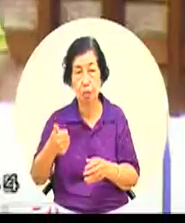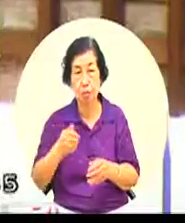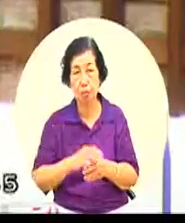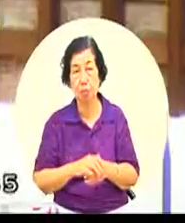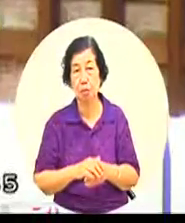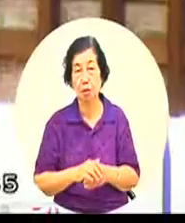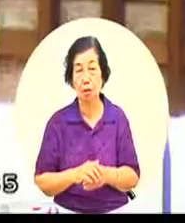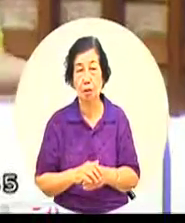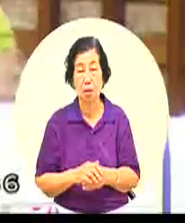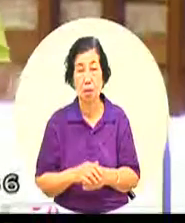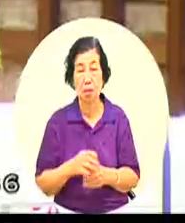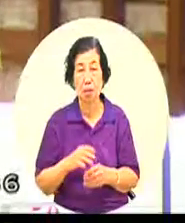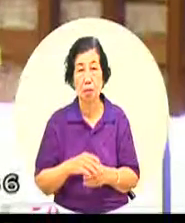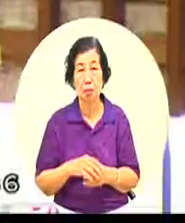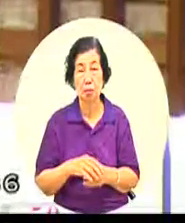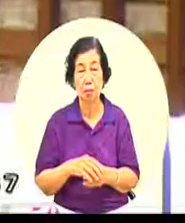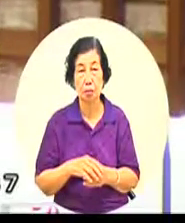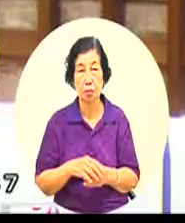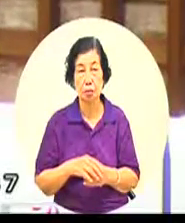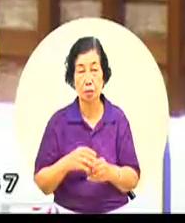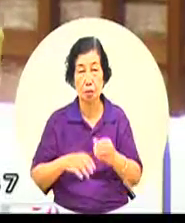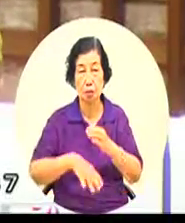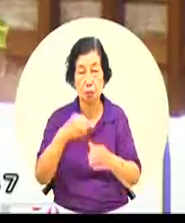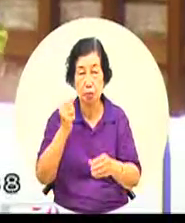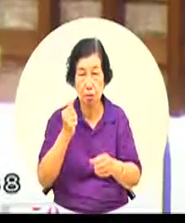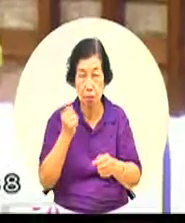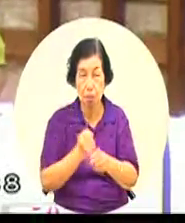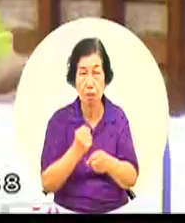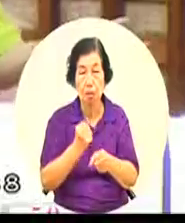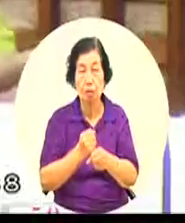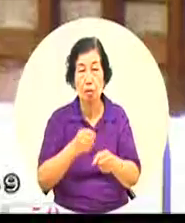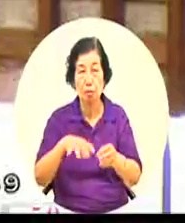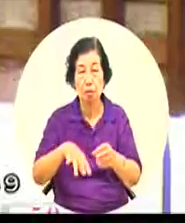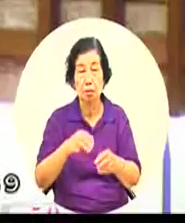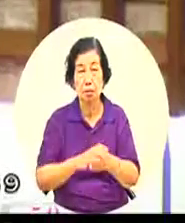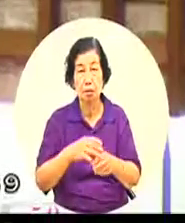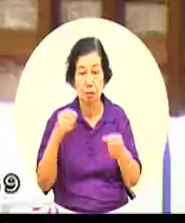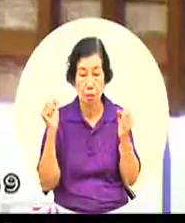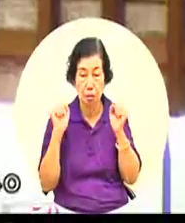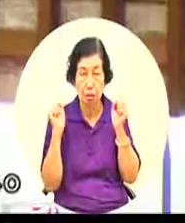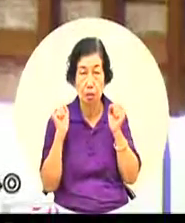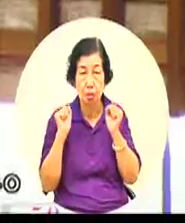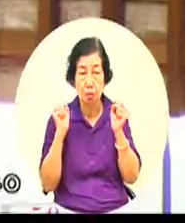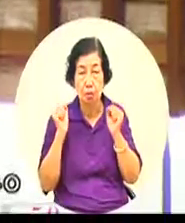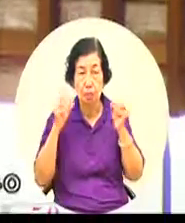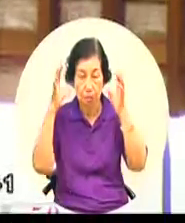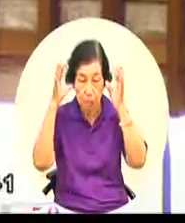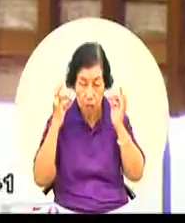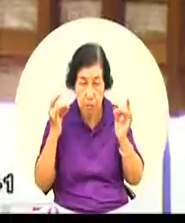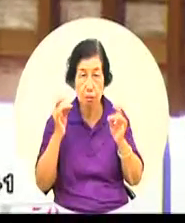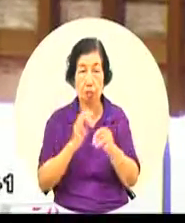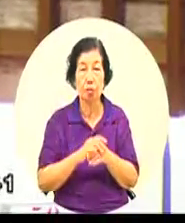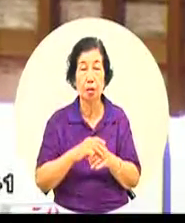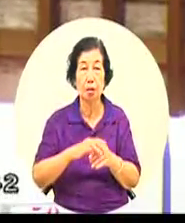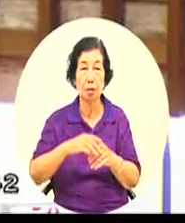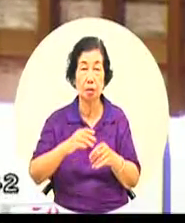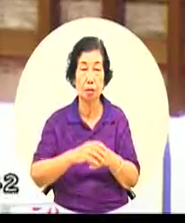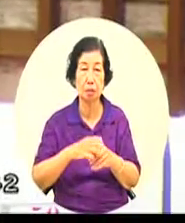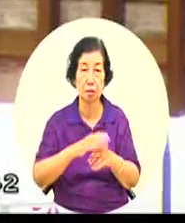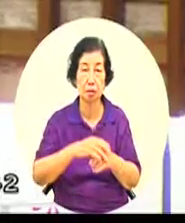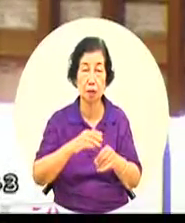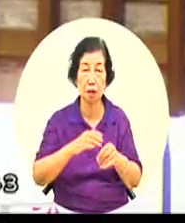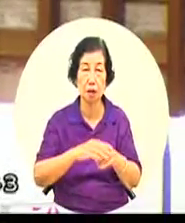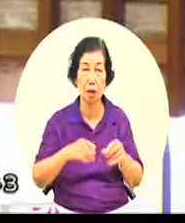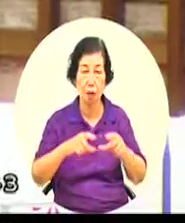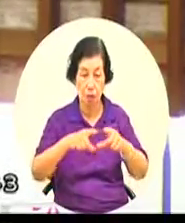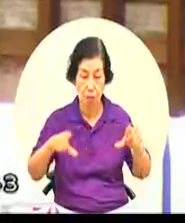标到伊嘛是对不对？寒天无人爱去啊，吼、哦！啊，热天要使用的时阵，吼、哦！啊，迄阵就无发标出去嘛，安尼嘛，吼、哦！啊，有